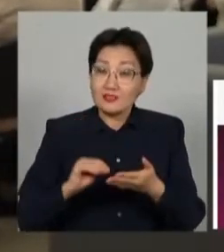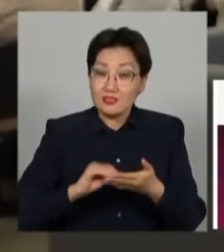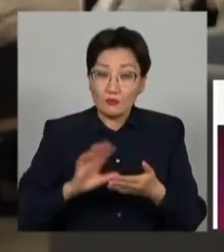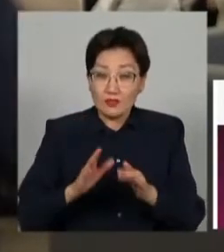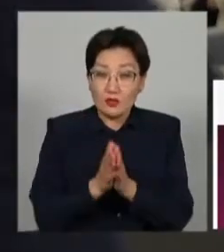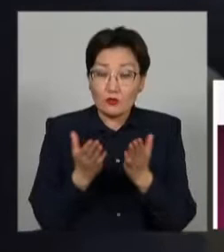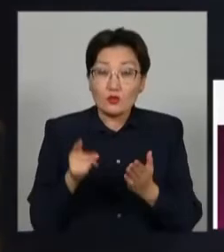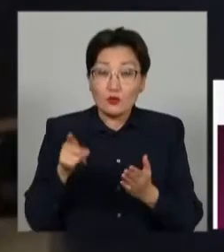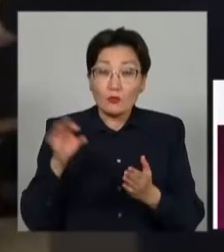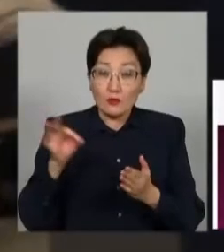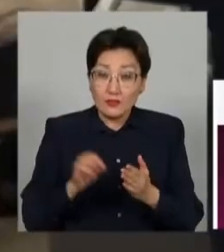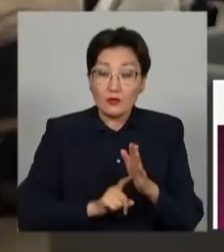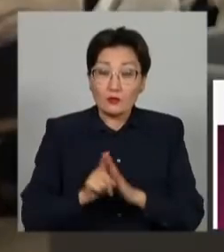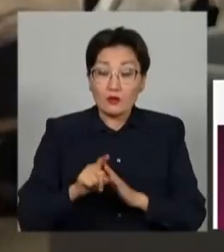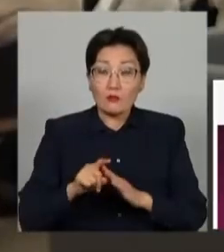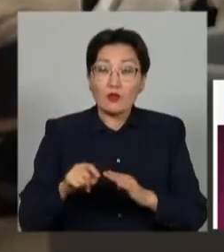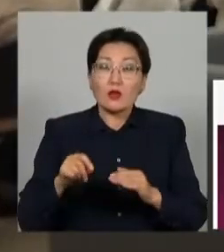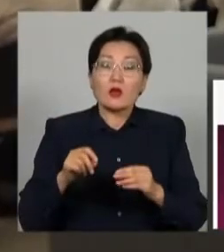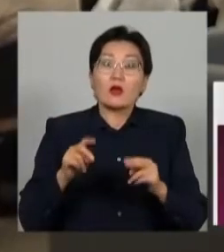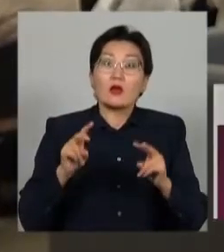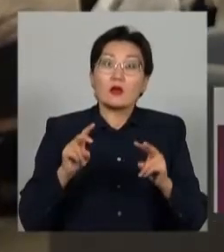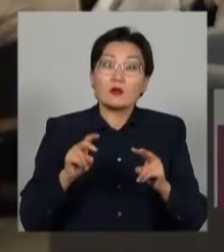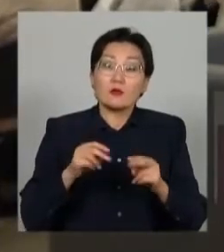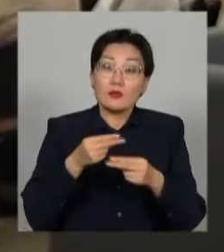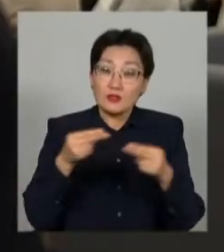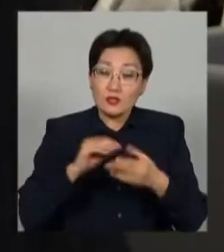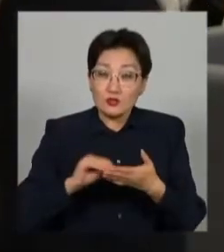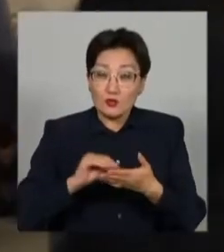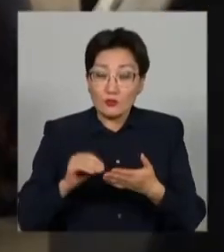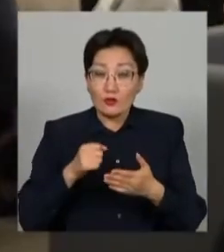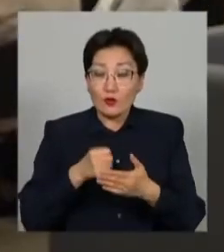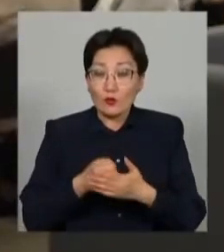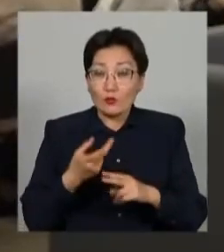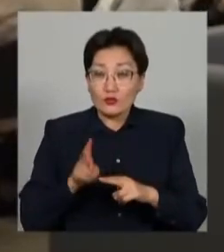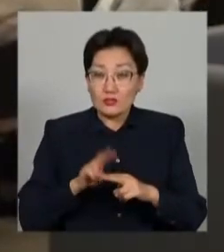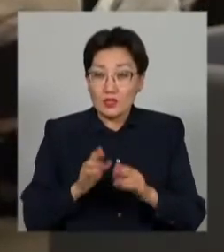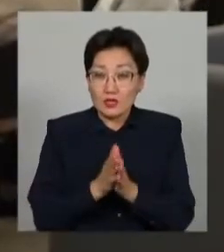кезден бастап мен материалдар жаздым. Мысалы осы кітапқа дейін мен 56